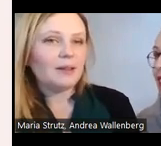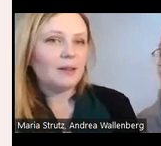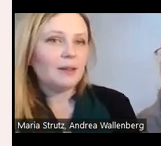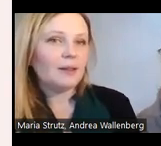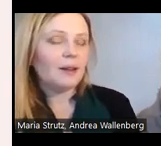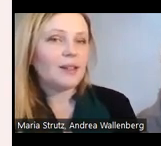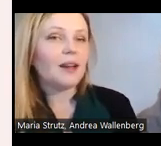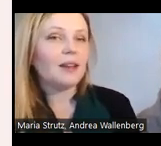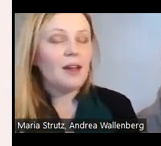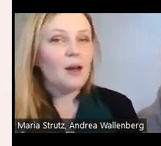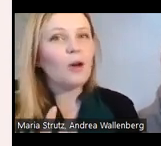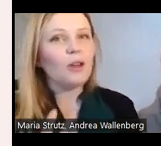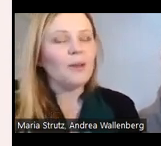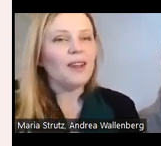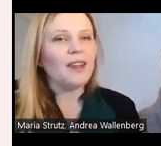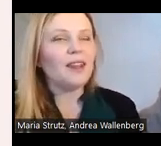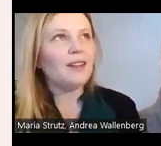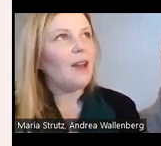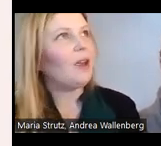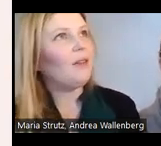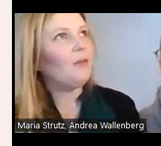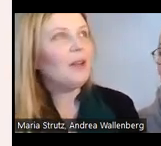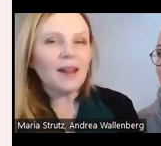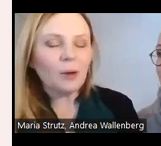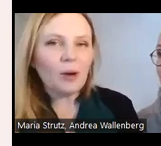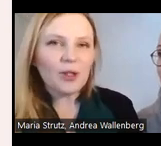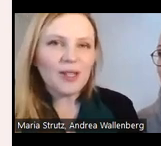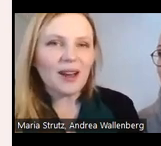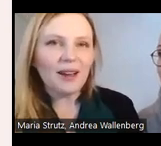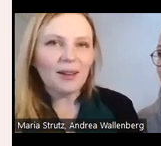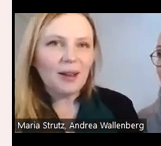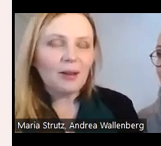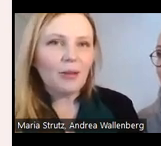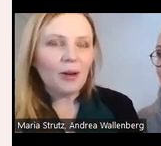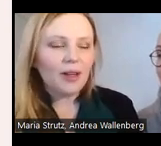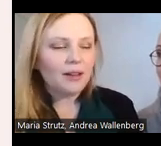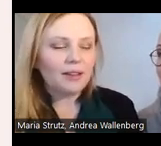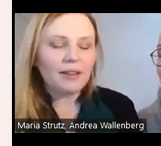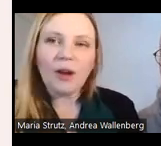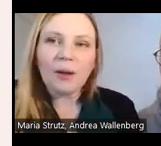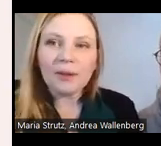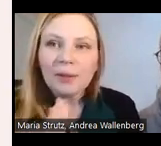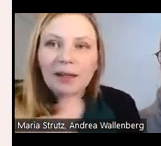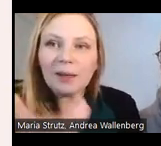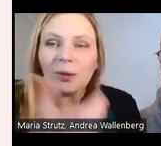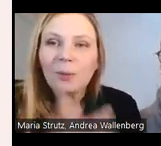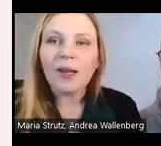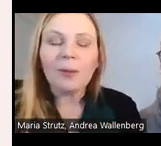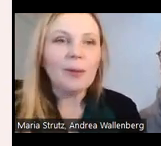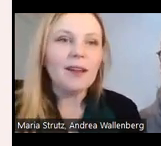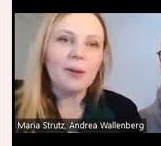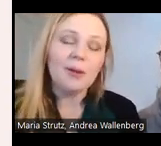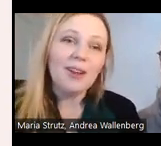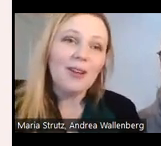tecken som blir relevant. Exakt. Och om man tänker det här med viljan att kommunicera. Vad är det ni tar fram bilder på